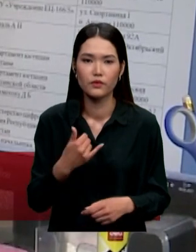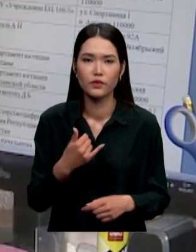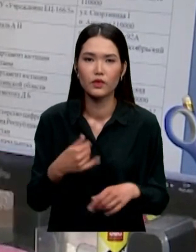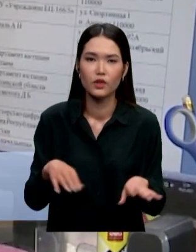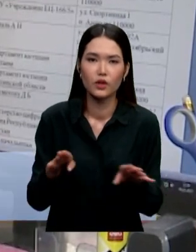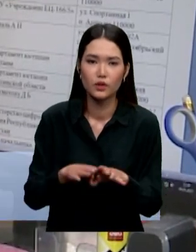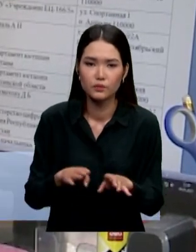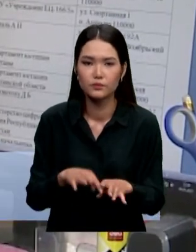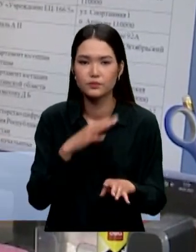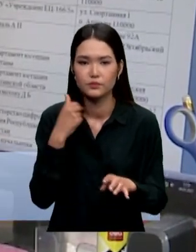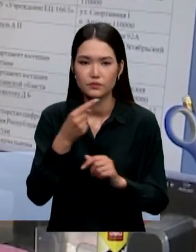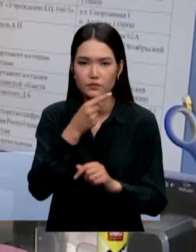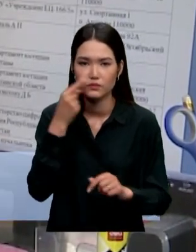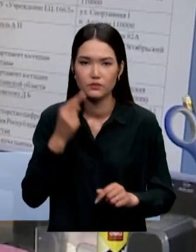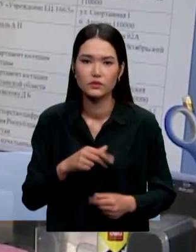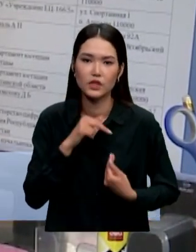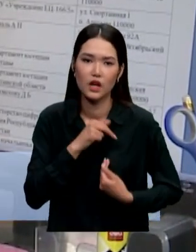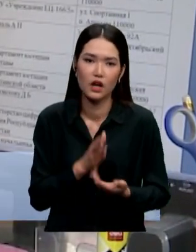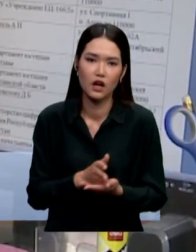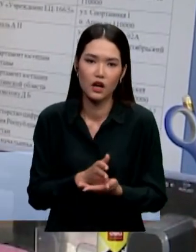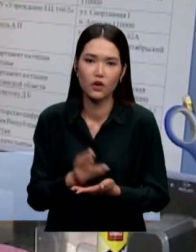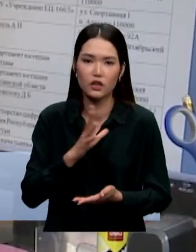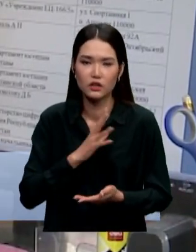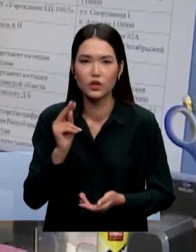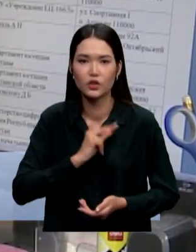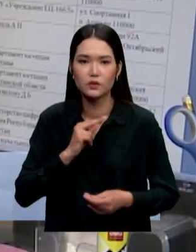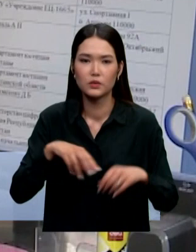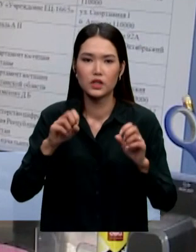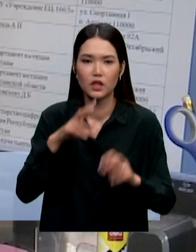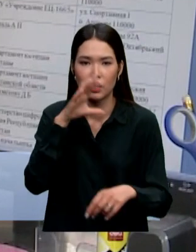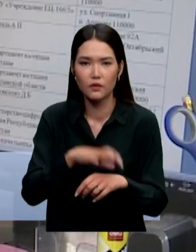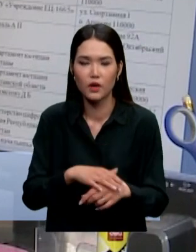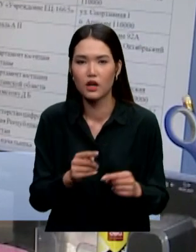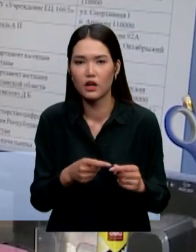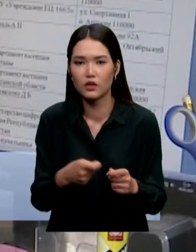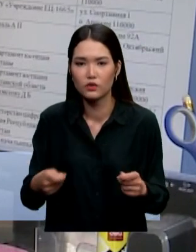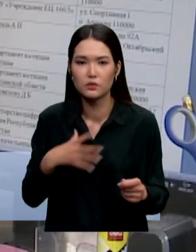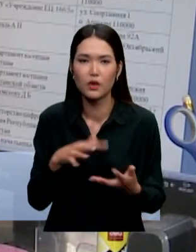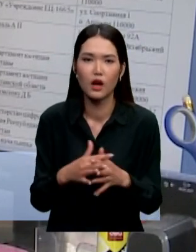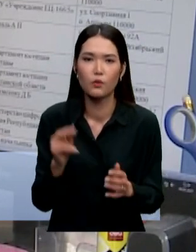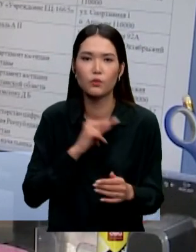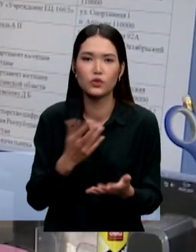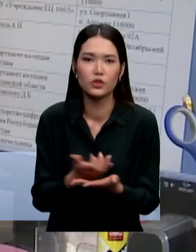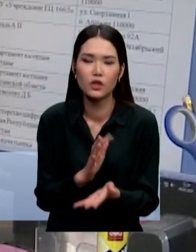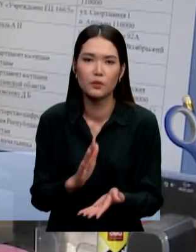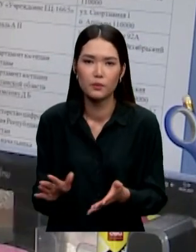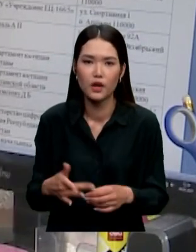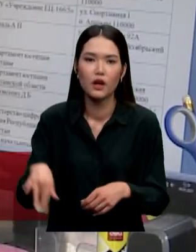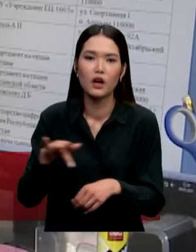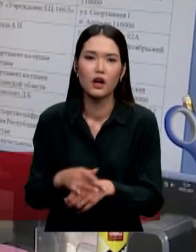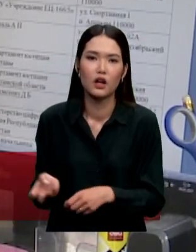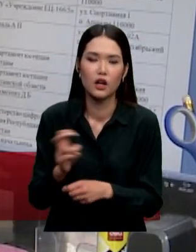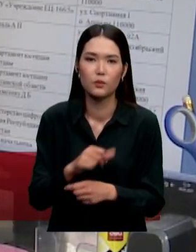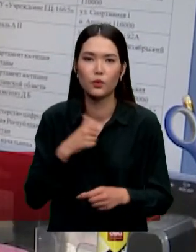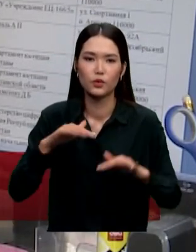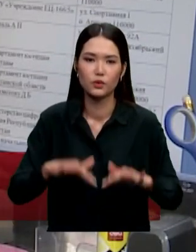Мында курьер болып, былтырдан бері қызмет етемін. Борышкерлерге арналған хаттарда жеткізіп беремін. Ауылдан жұмыс таппай қалаға келдім. Жұмыс орын тауып